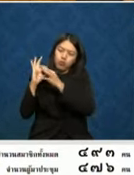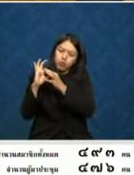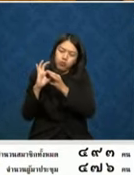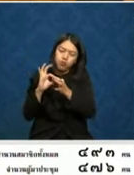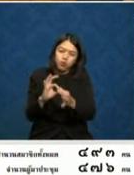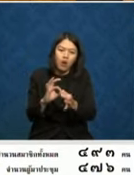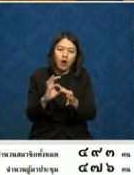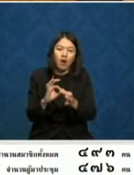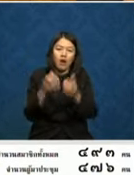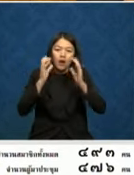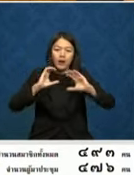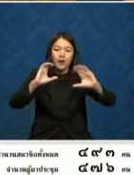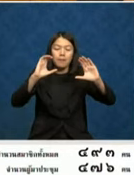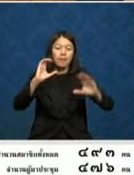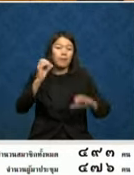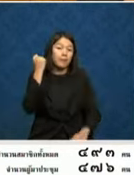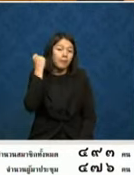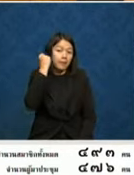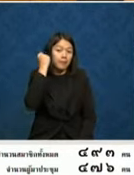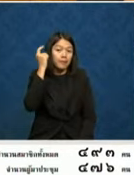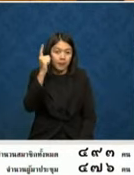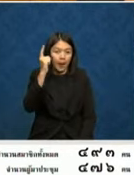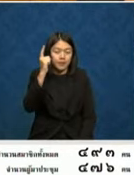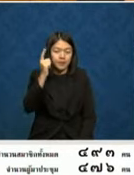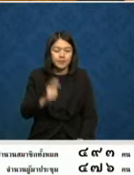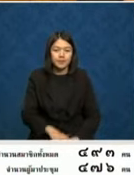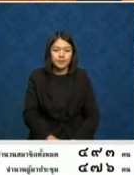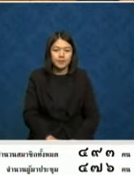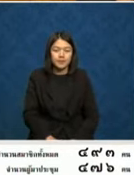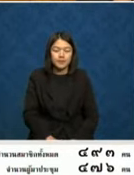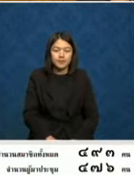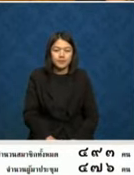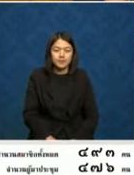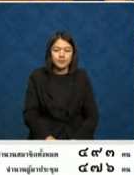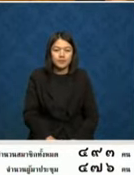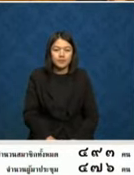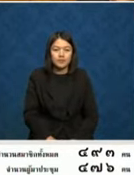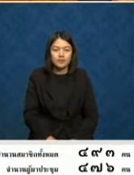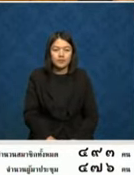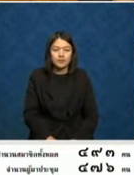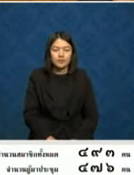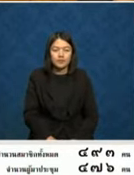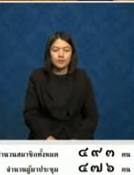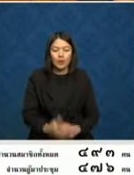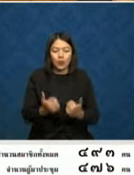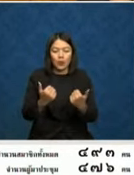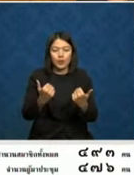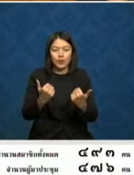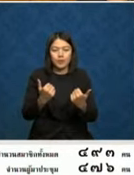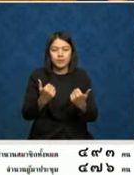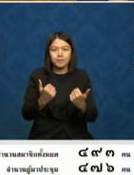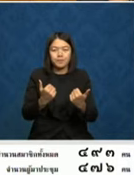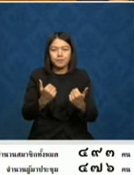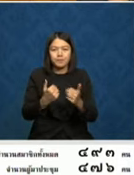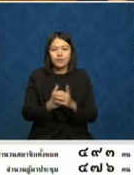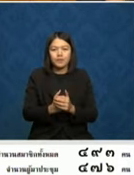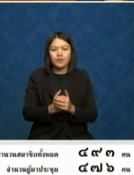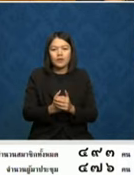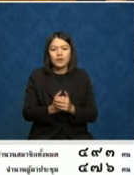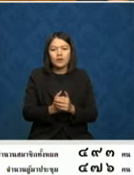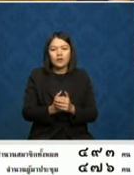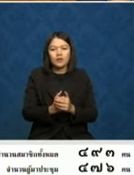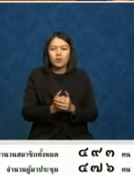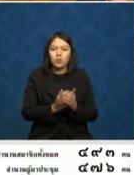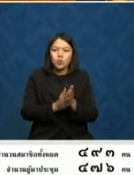บาลของคุณท่านนายกแพทองธารเองก็ตามเนี่ยนะครับผมต้องเรียนว่าวันนี้เราสามารถที่จะโน้มน้าว